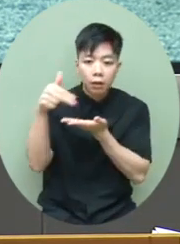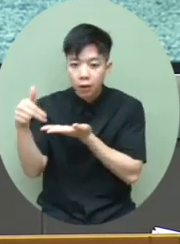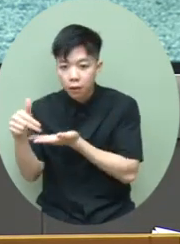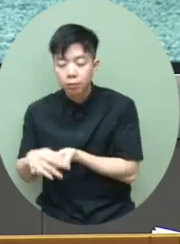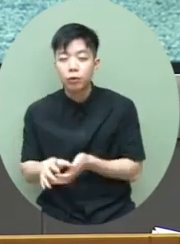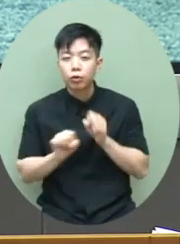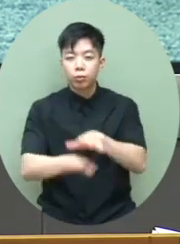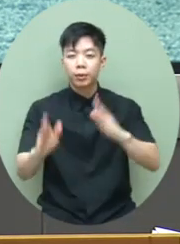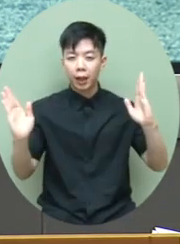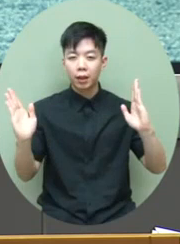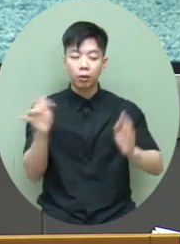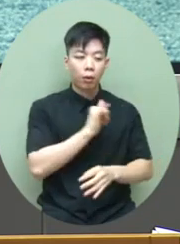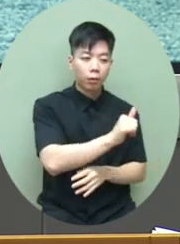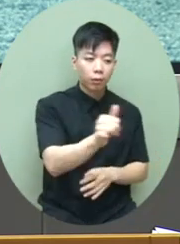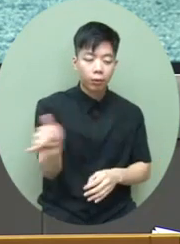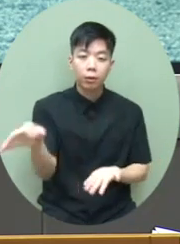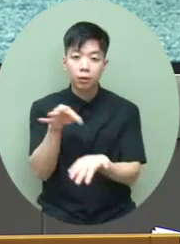傳染期嗰度咧，就係、做翻個